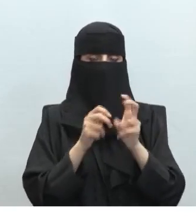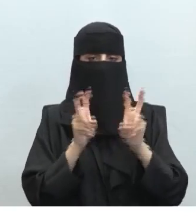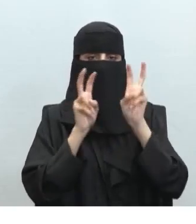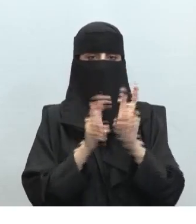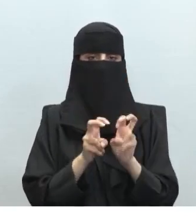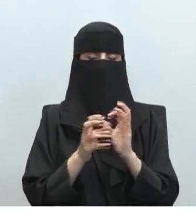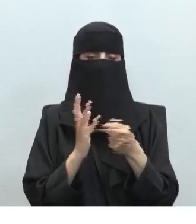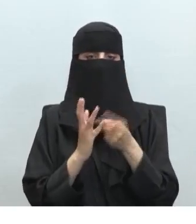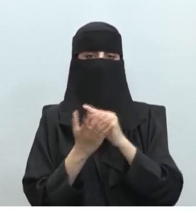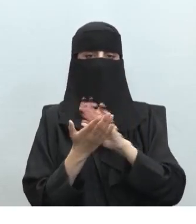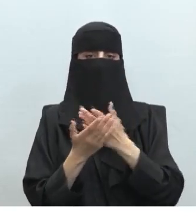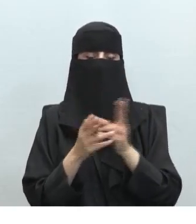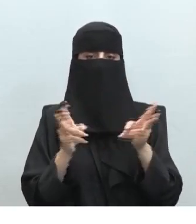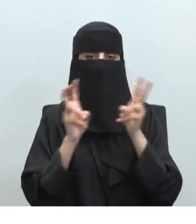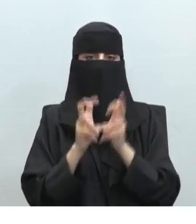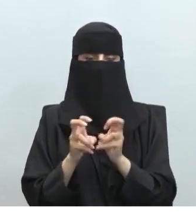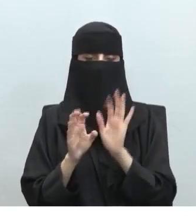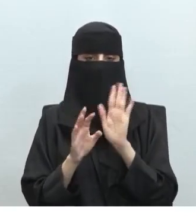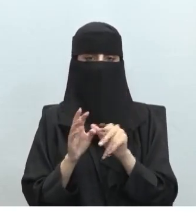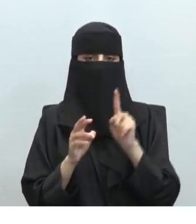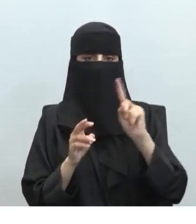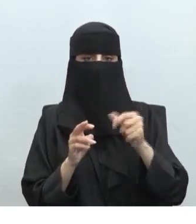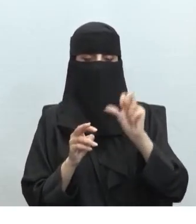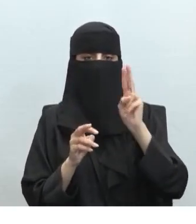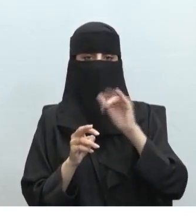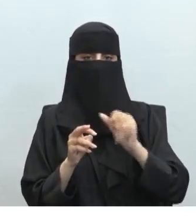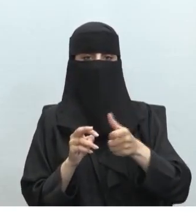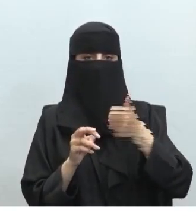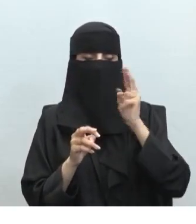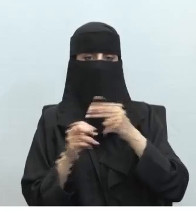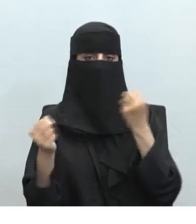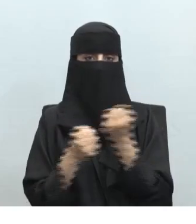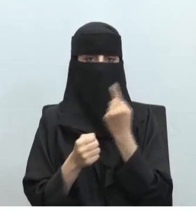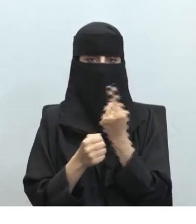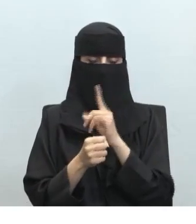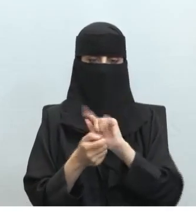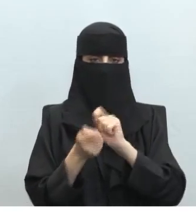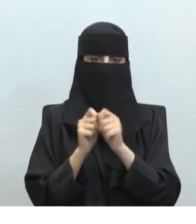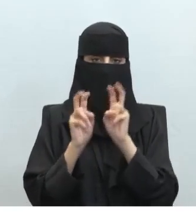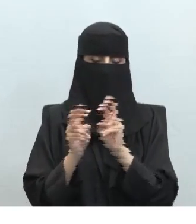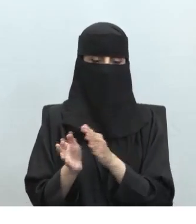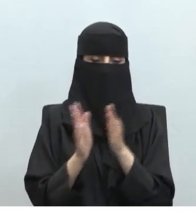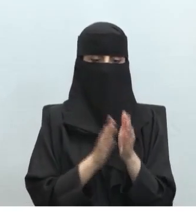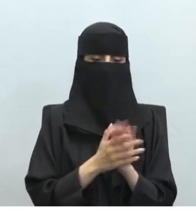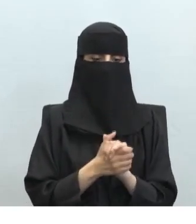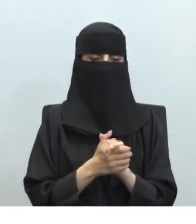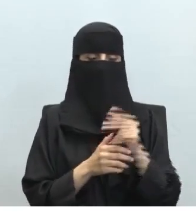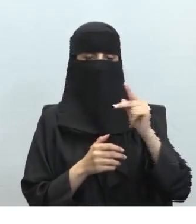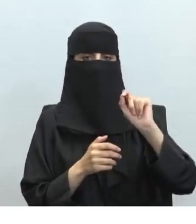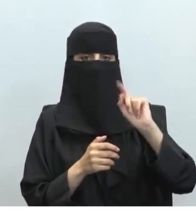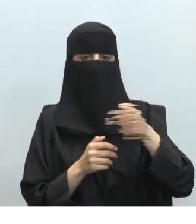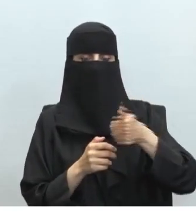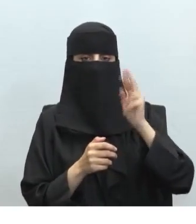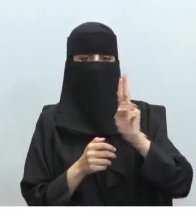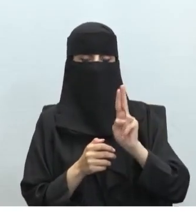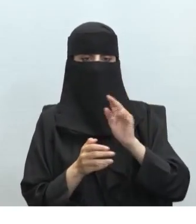الترجمه مبكرا وتؤدي الى بروتينات لا تعمل بشكل بكل طبيعي على مستوى طفرات الازاحه هذه الطفرات